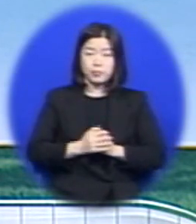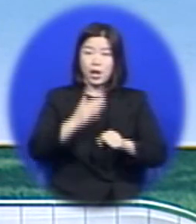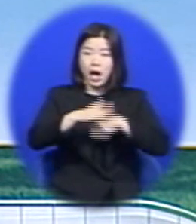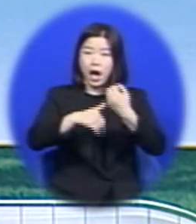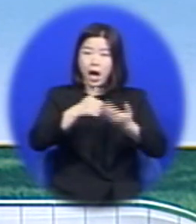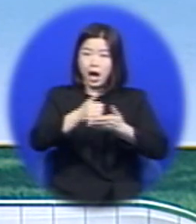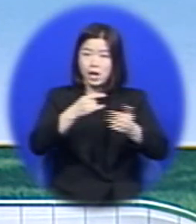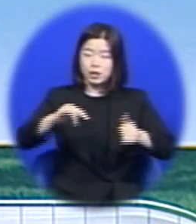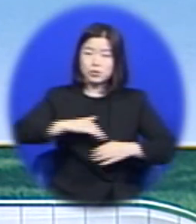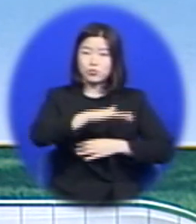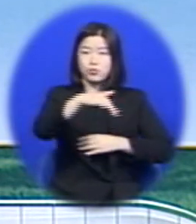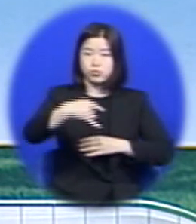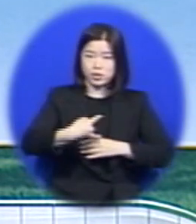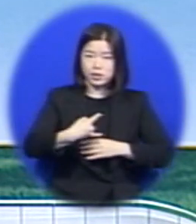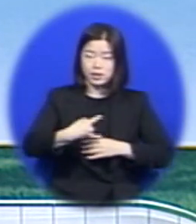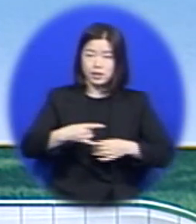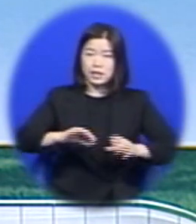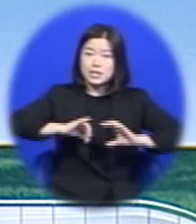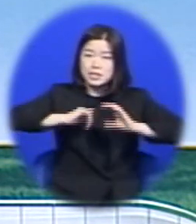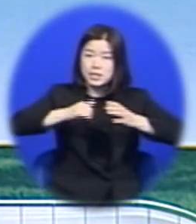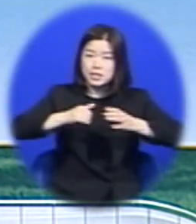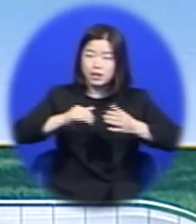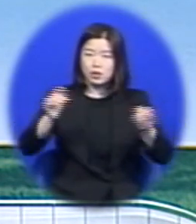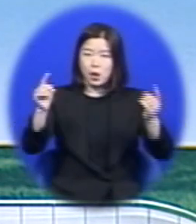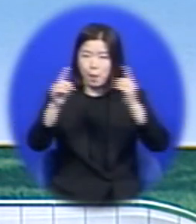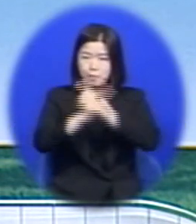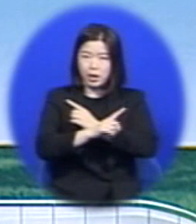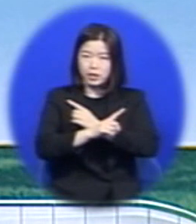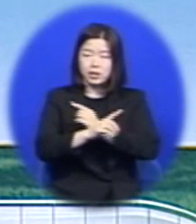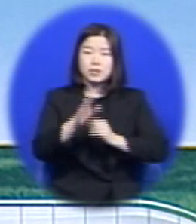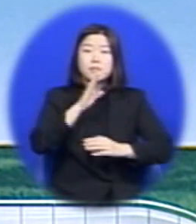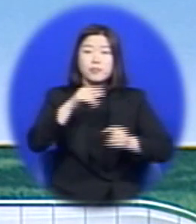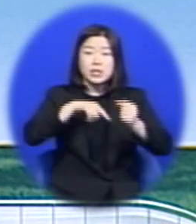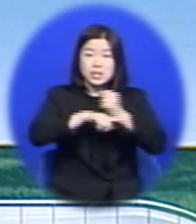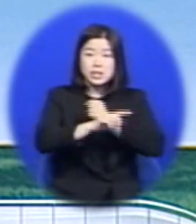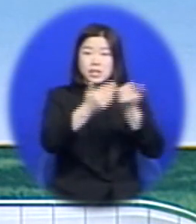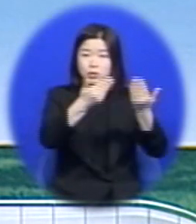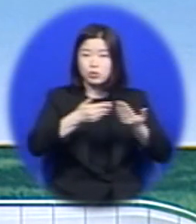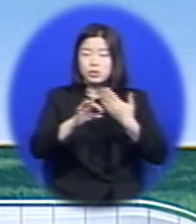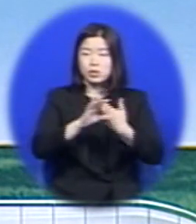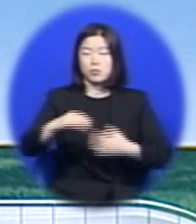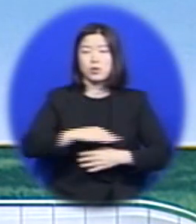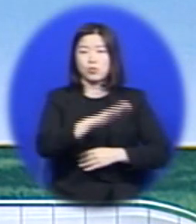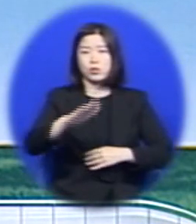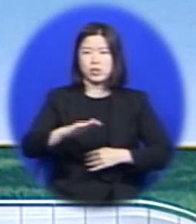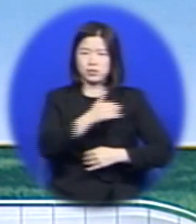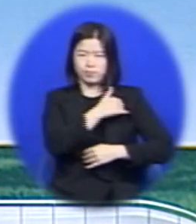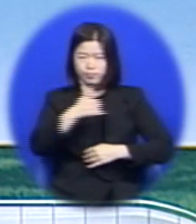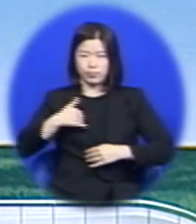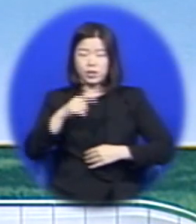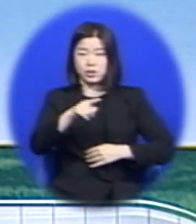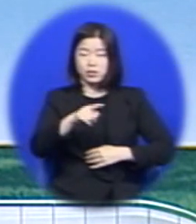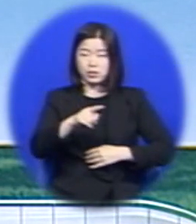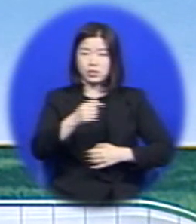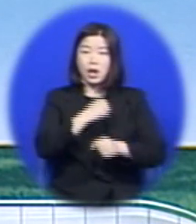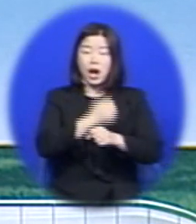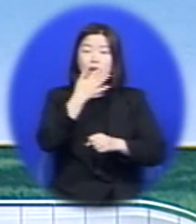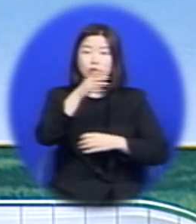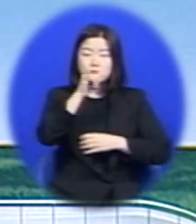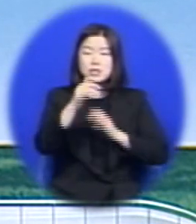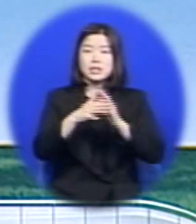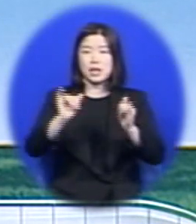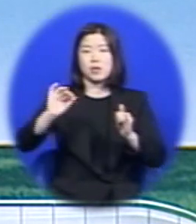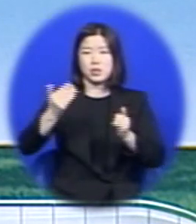하나님께서 우리에게 세상을 변화시킬 지위를 주신다면 우리는 능히 그 일을 해낼 수 있는 사람이어야